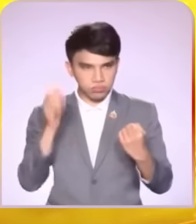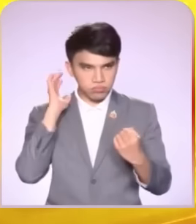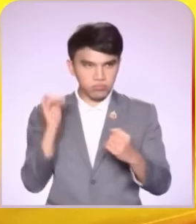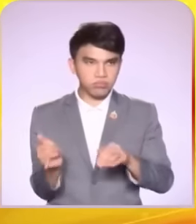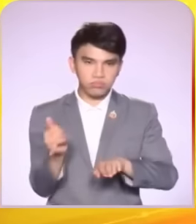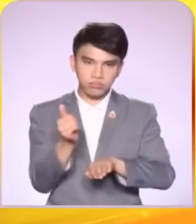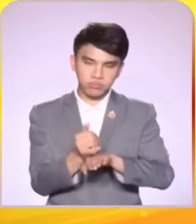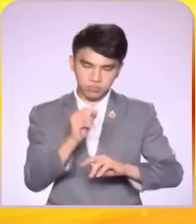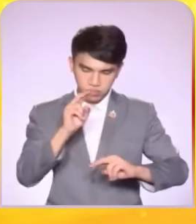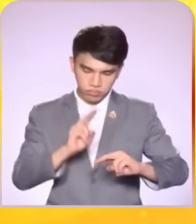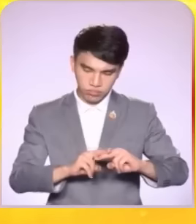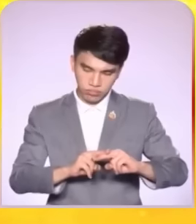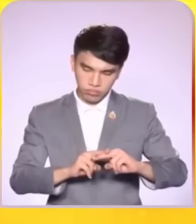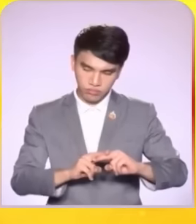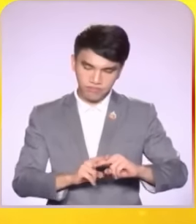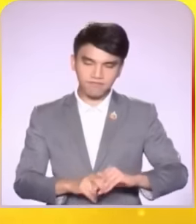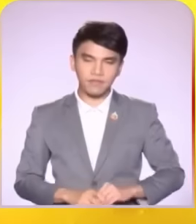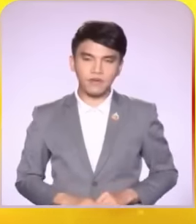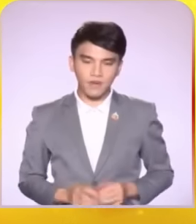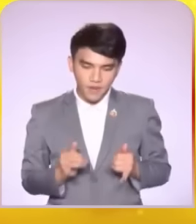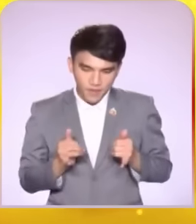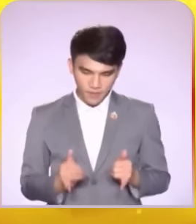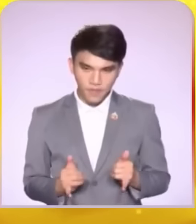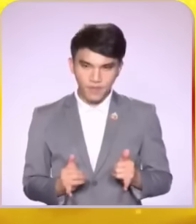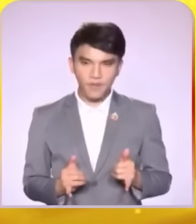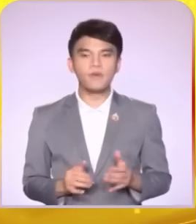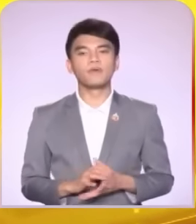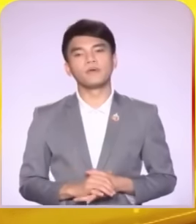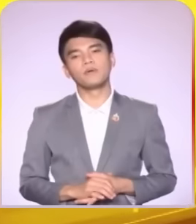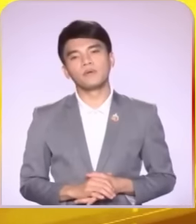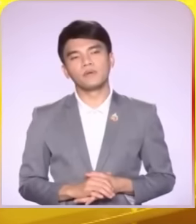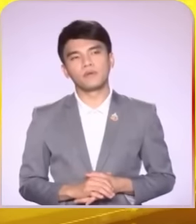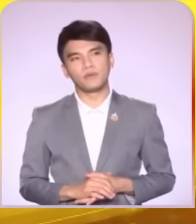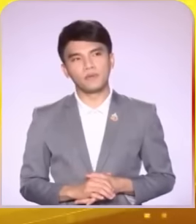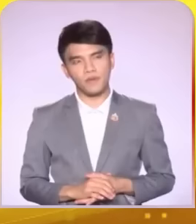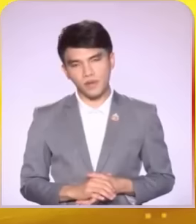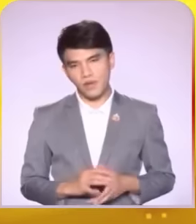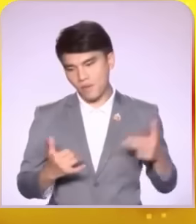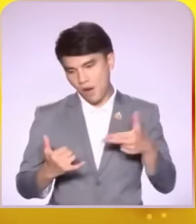ฝั่งคนเขาเรียกอะไรคนนั่งหน้ากับลูกประมาณนี้ก็